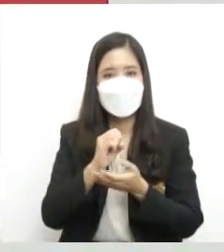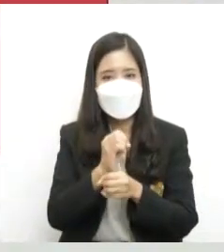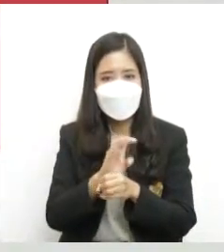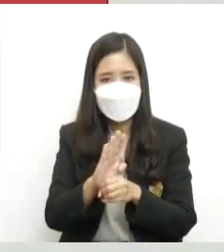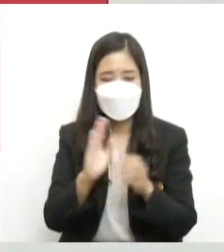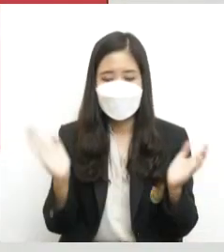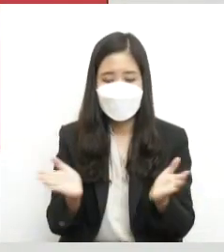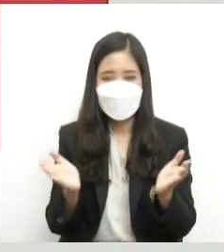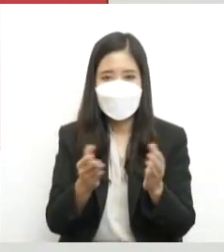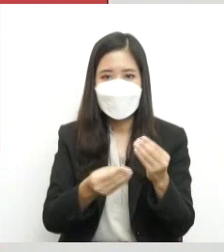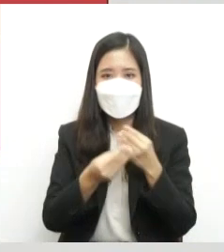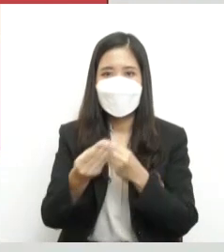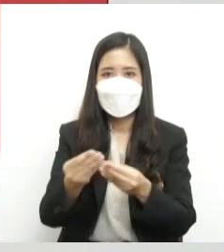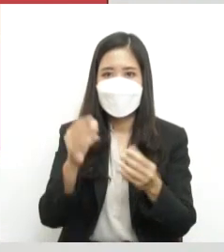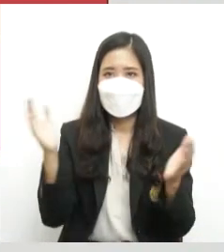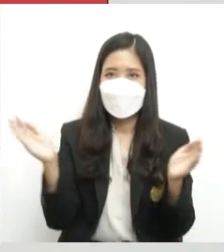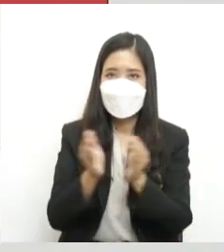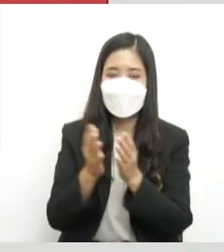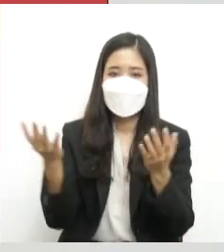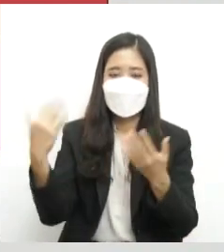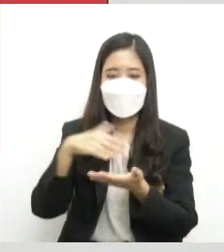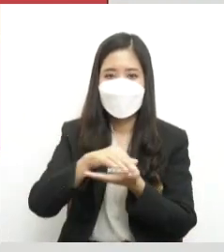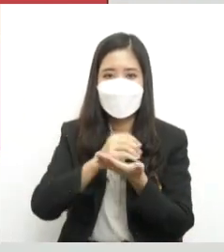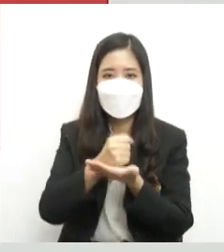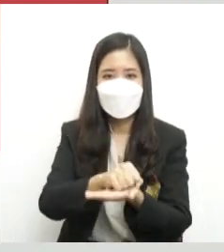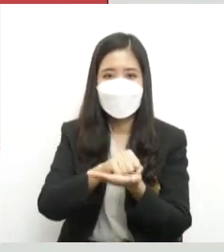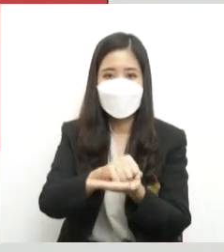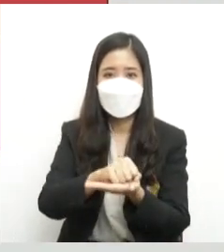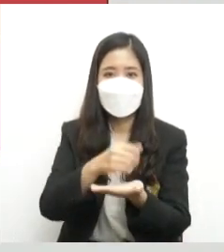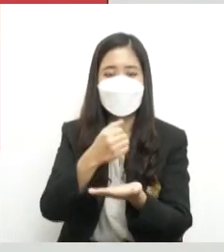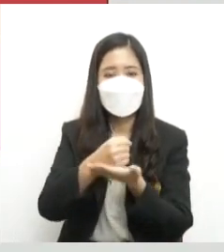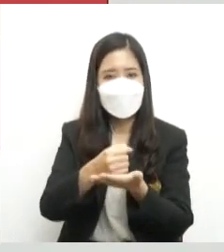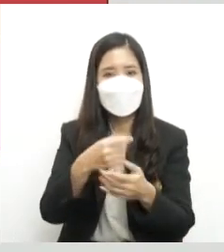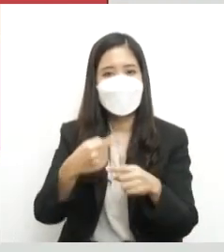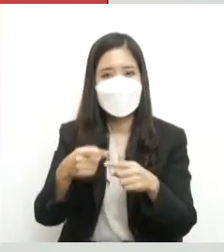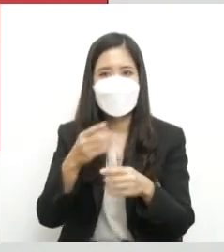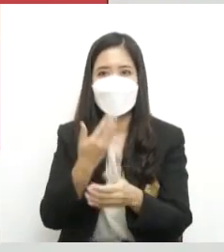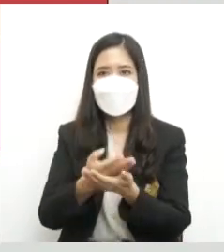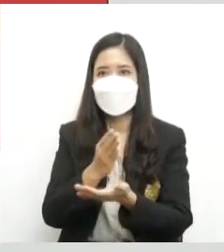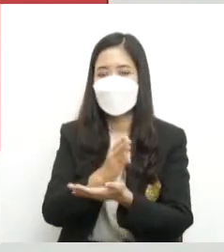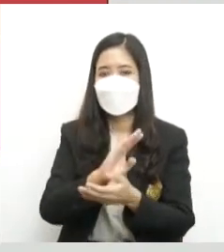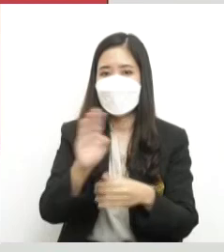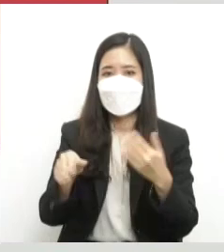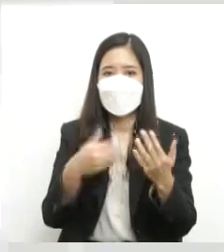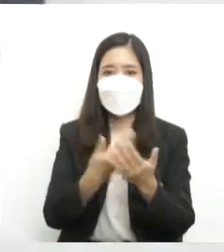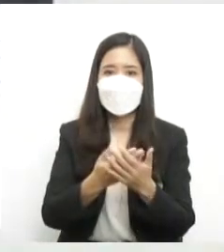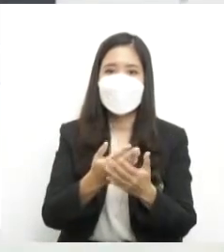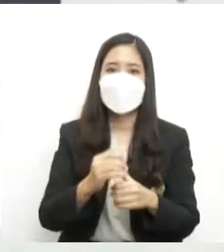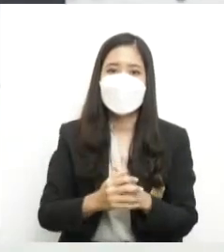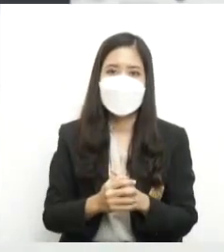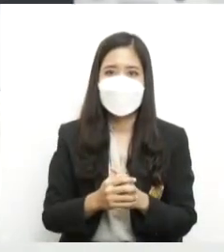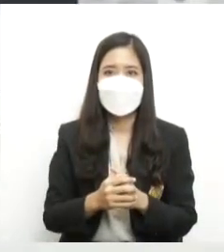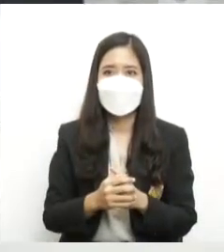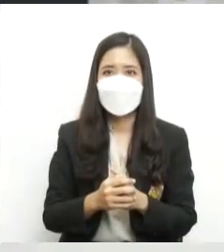นโครงการนี้เป็นอย่างดีโรงเรียนสันติราษฎร์วิทยาลัยขอขอบคุณท่านมาณที่นี้